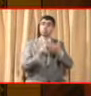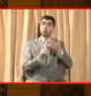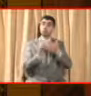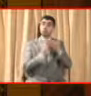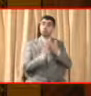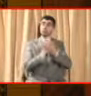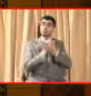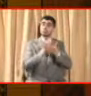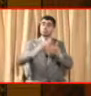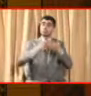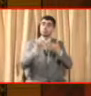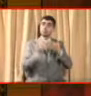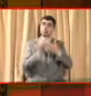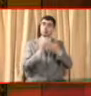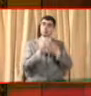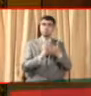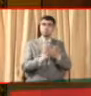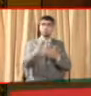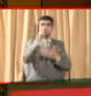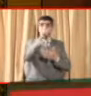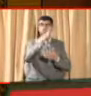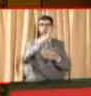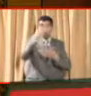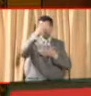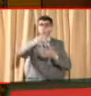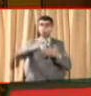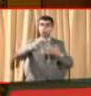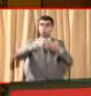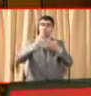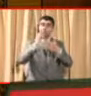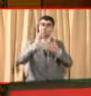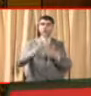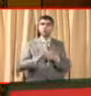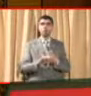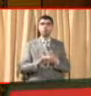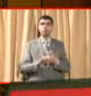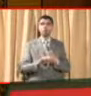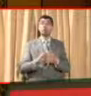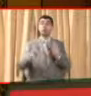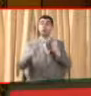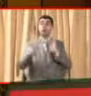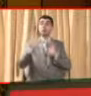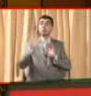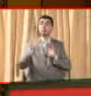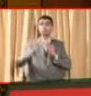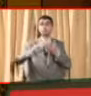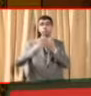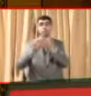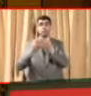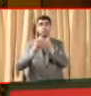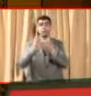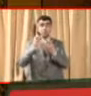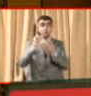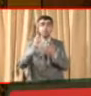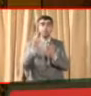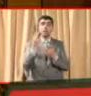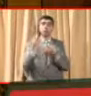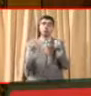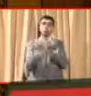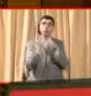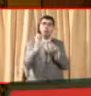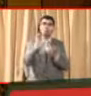عليهم. خمس اتفاقيات هي ثنائية وثلاثة متعددة الأطراف، وذلك انطلاقا من مبادئ الحرص